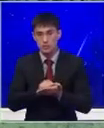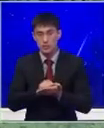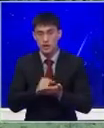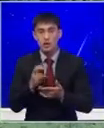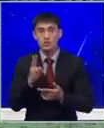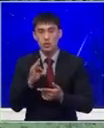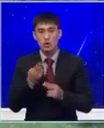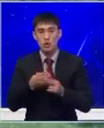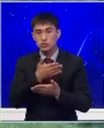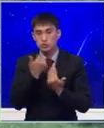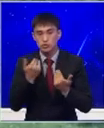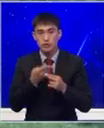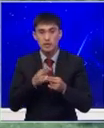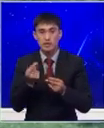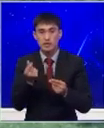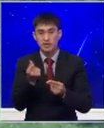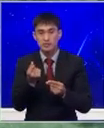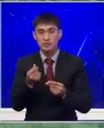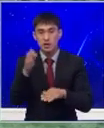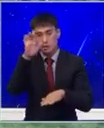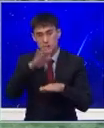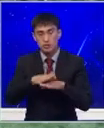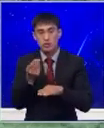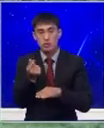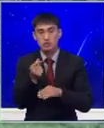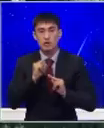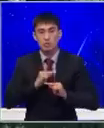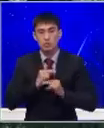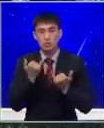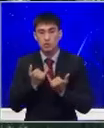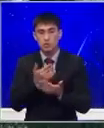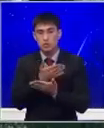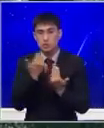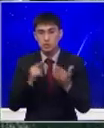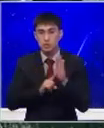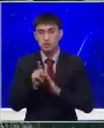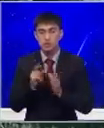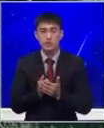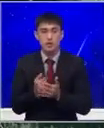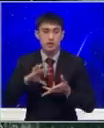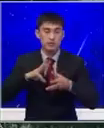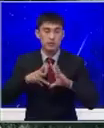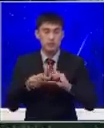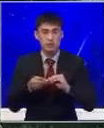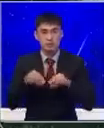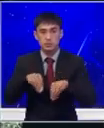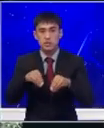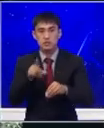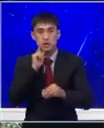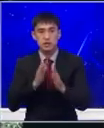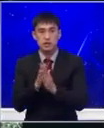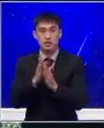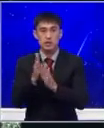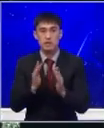Однако из-за отсутствия этих средств в казне государства работает до сих пор не начаты в целом саженцы молодых елей